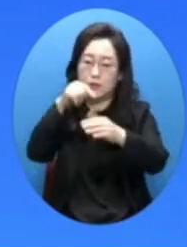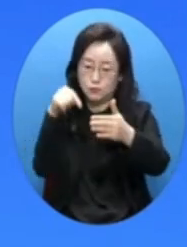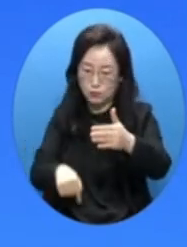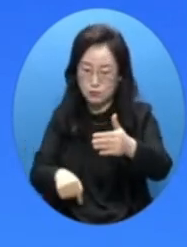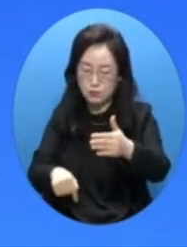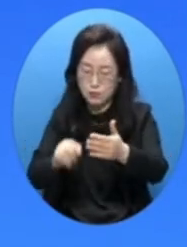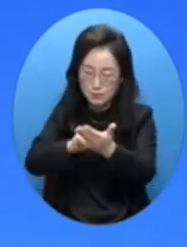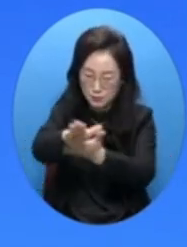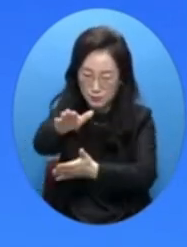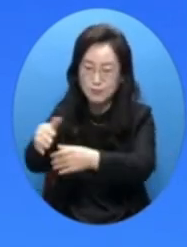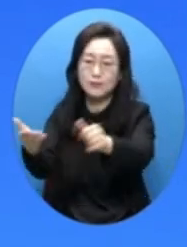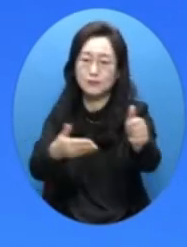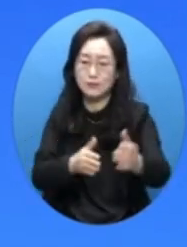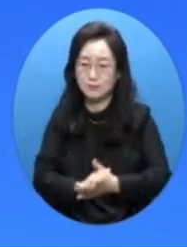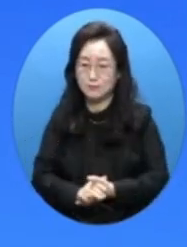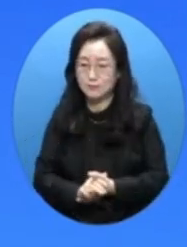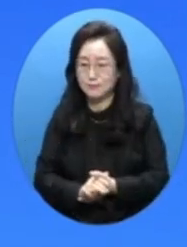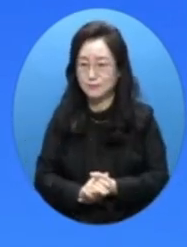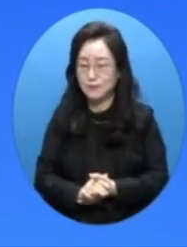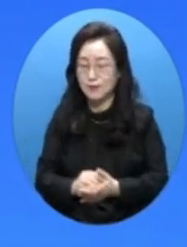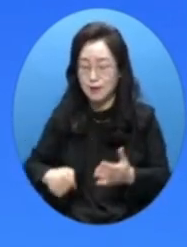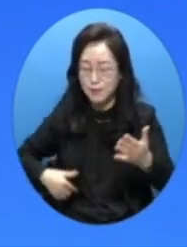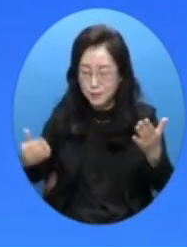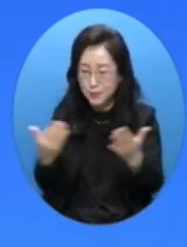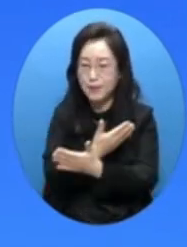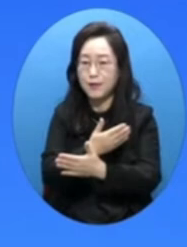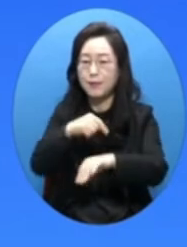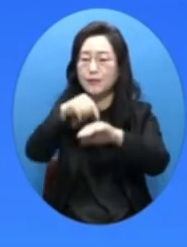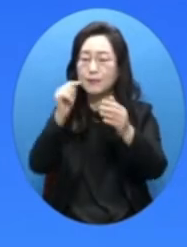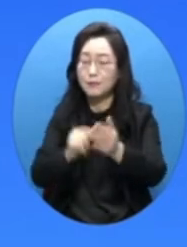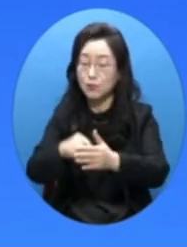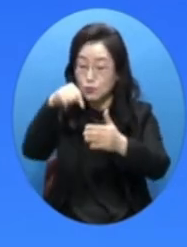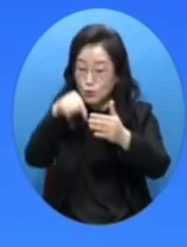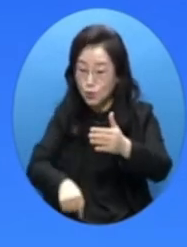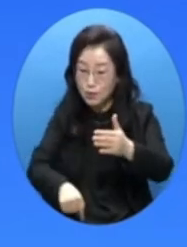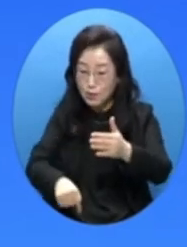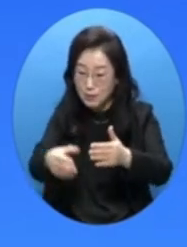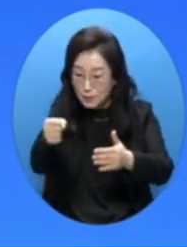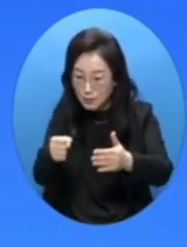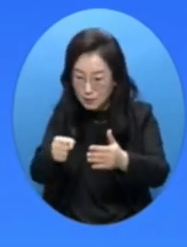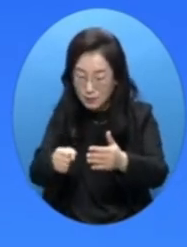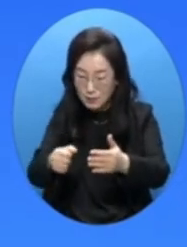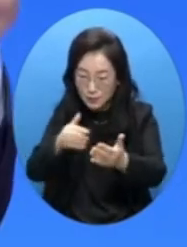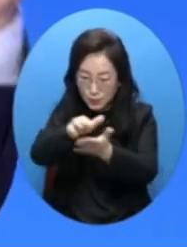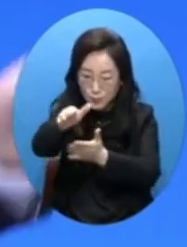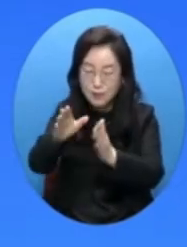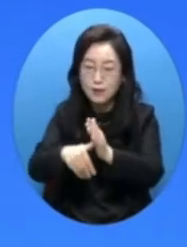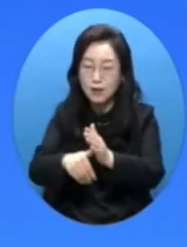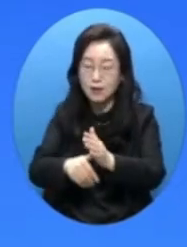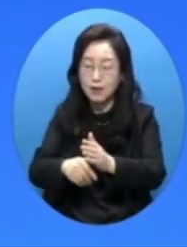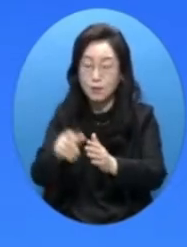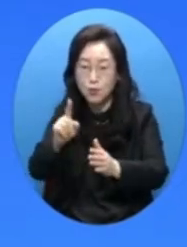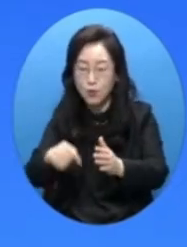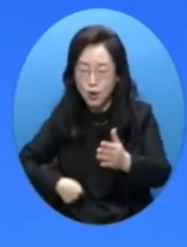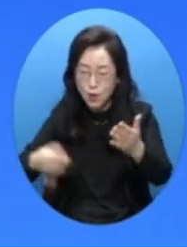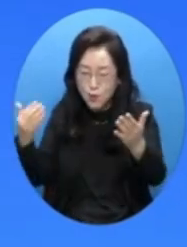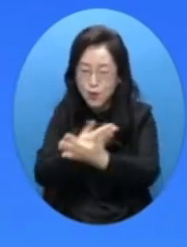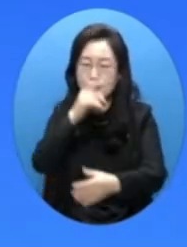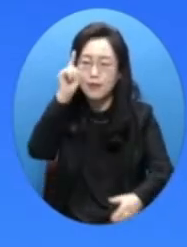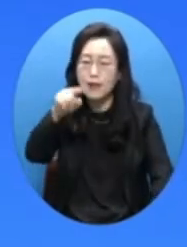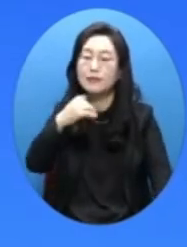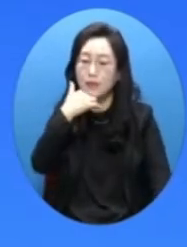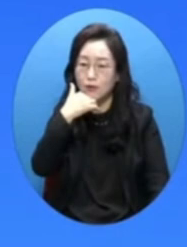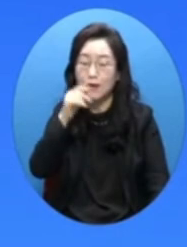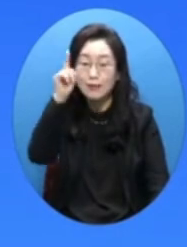아가는 제가 하시기 바랍니다 회개하고 우리 마음에 아간을 제거할 때 주님 말씀하십니다 회개하고 내일을 기다리라